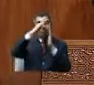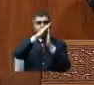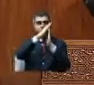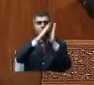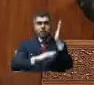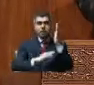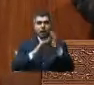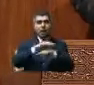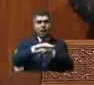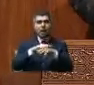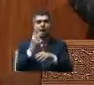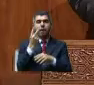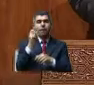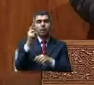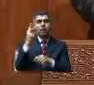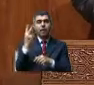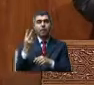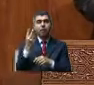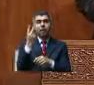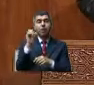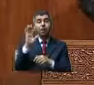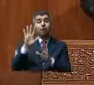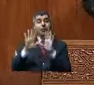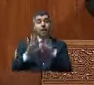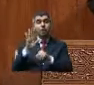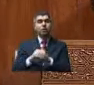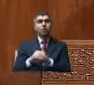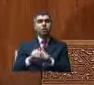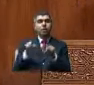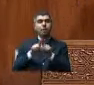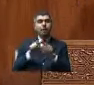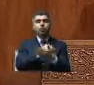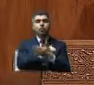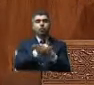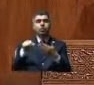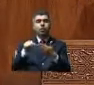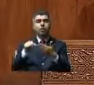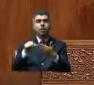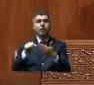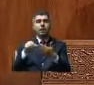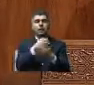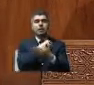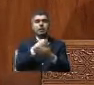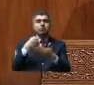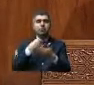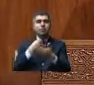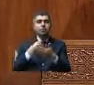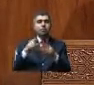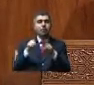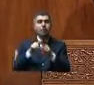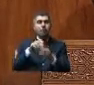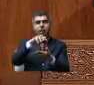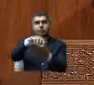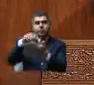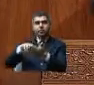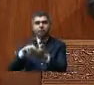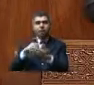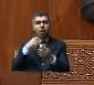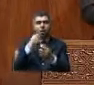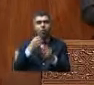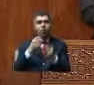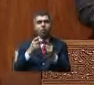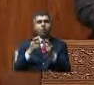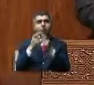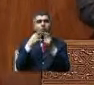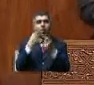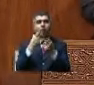والجهات ما بين 2012 و2015، اقتناء مستشفى متنقل تعزيزا للعرض الصحي بالمناطق النائية والصعبة الولوج،